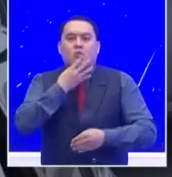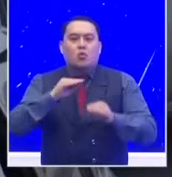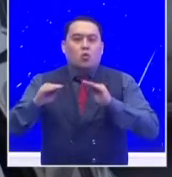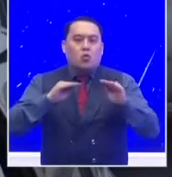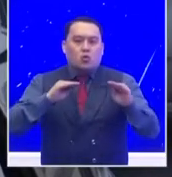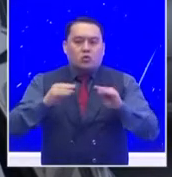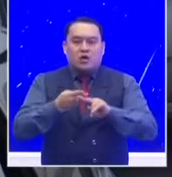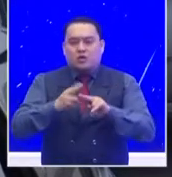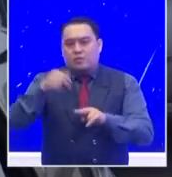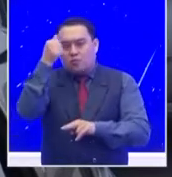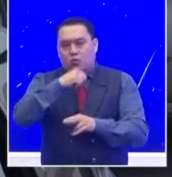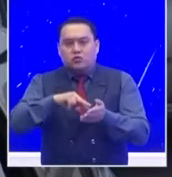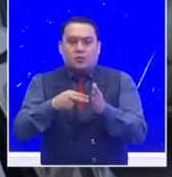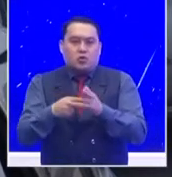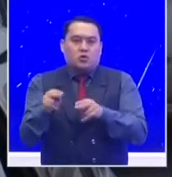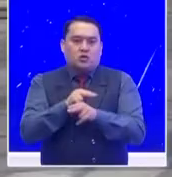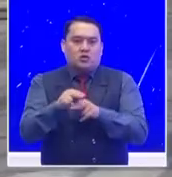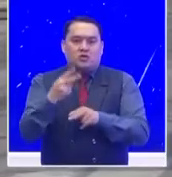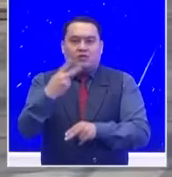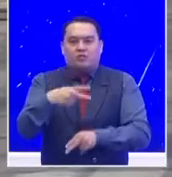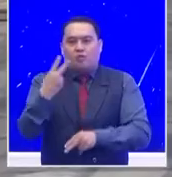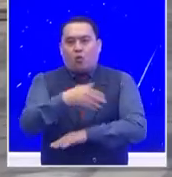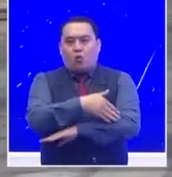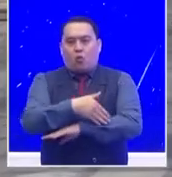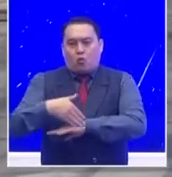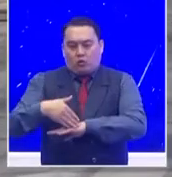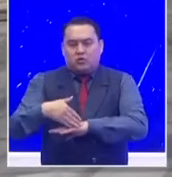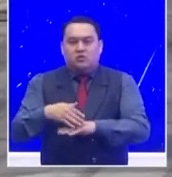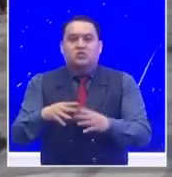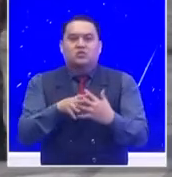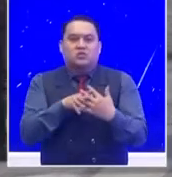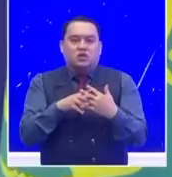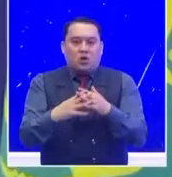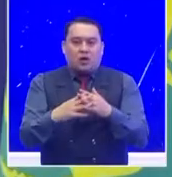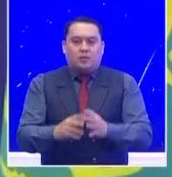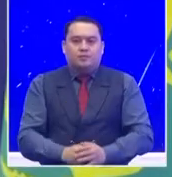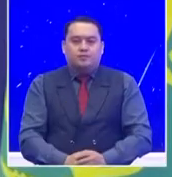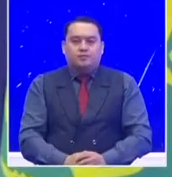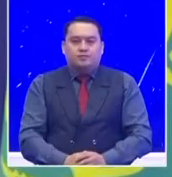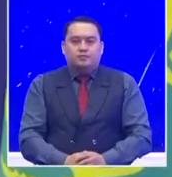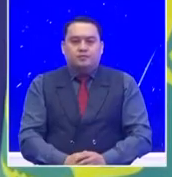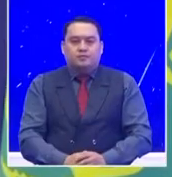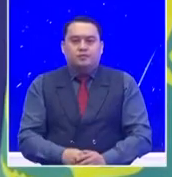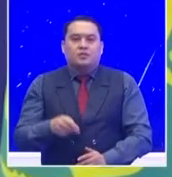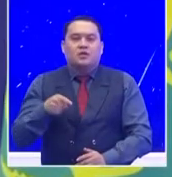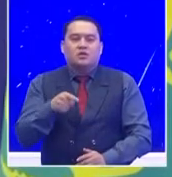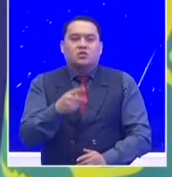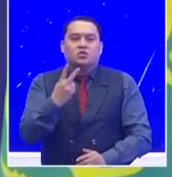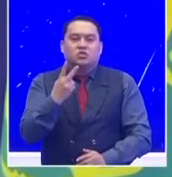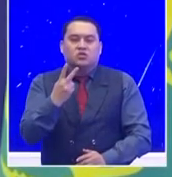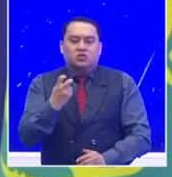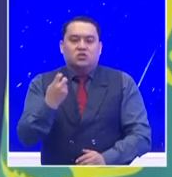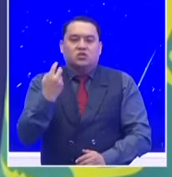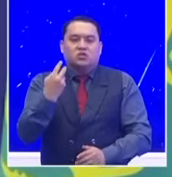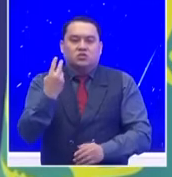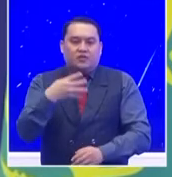На этот год власти запланировали ремонт на 22 улицах райцентра и поселка Боралдай. 1420 километров вообще дорог полностью